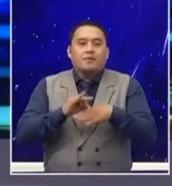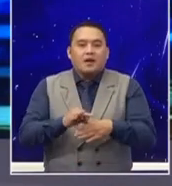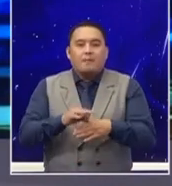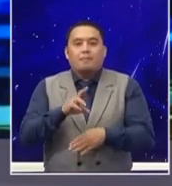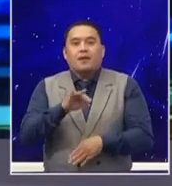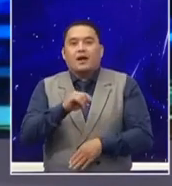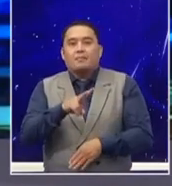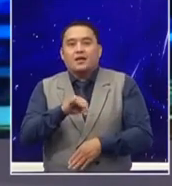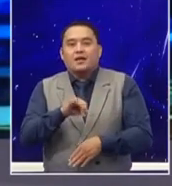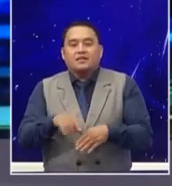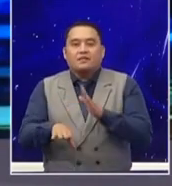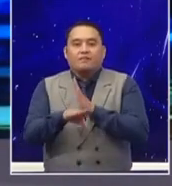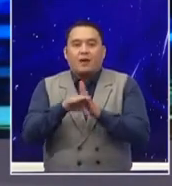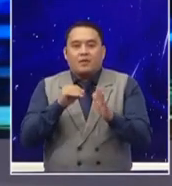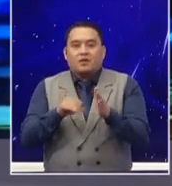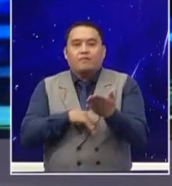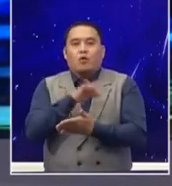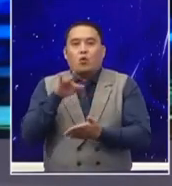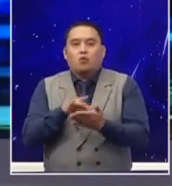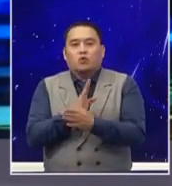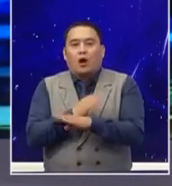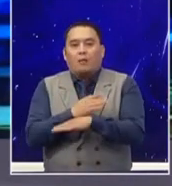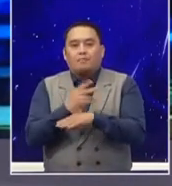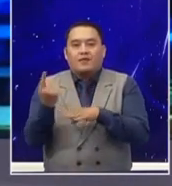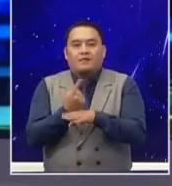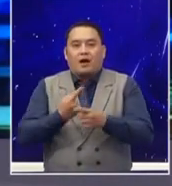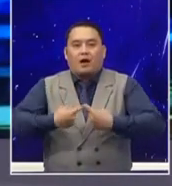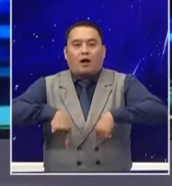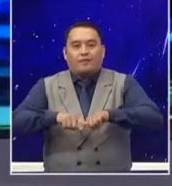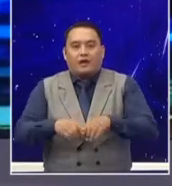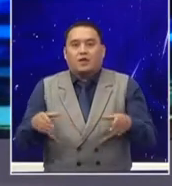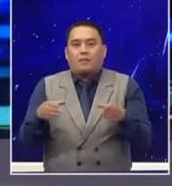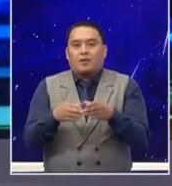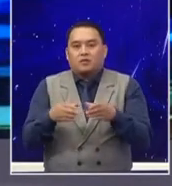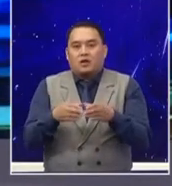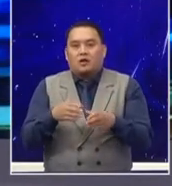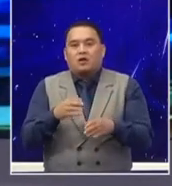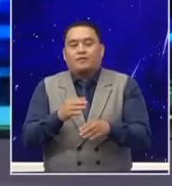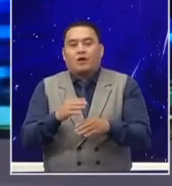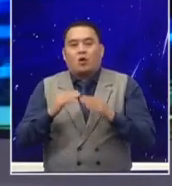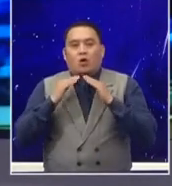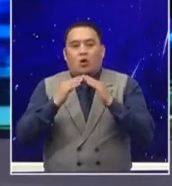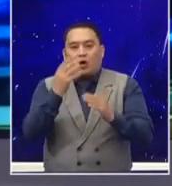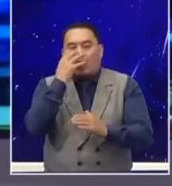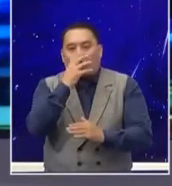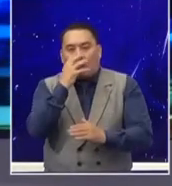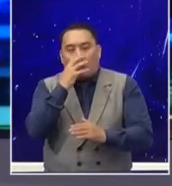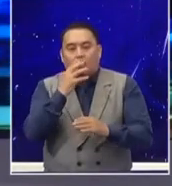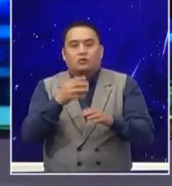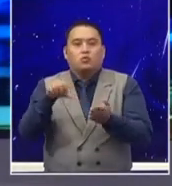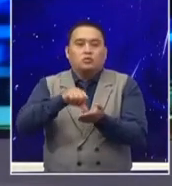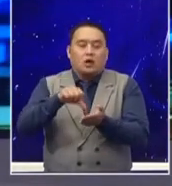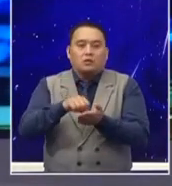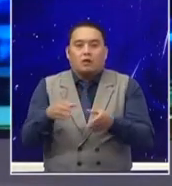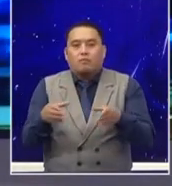праймериза он посетил одну из крупнейших в городе Капшигай первичных организаций партии – тепличный комплекс «Гринленд Алатау» и участниками